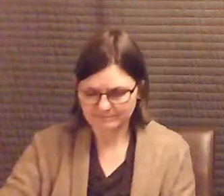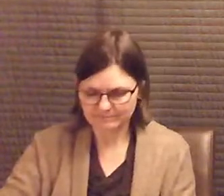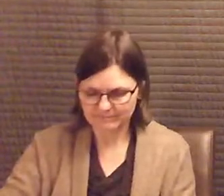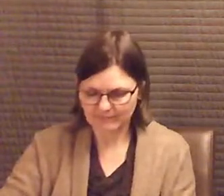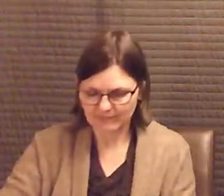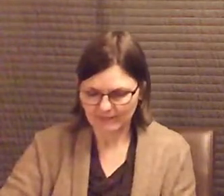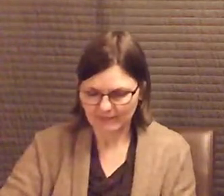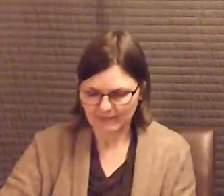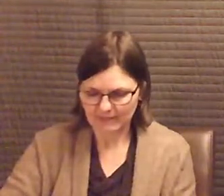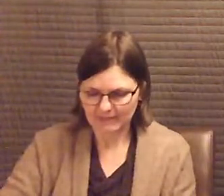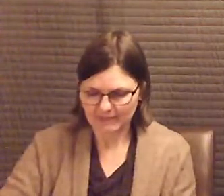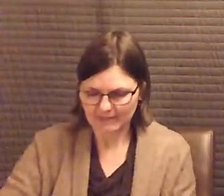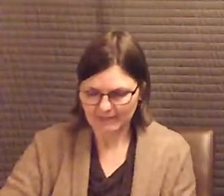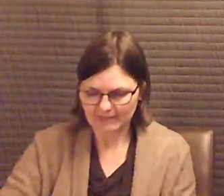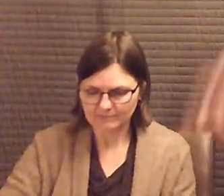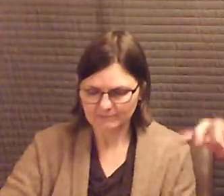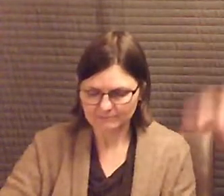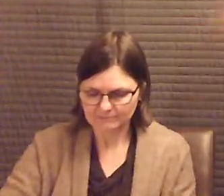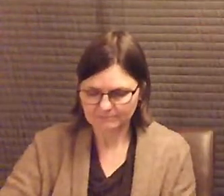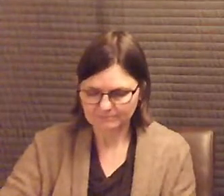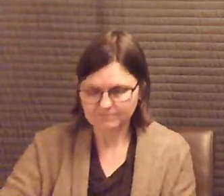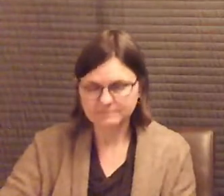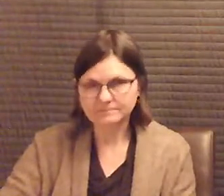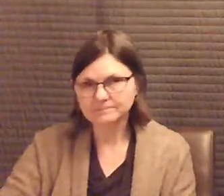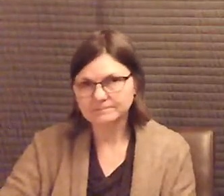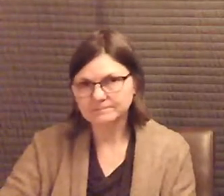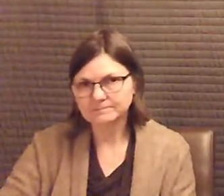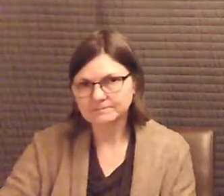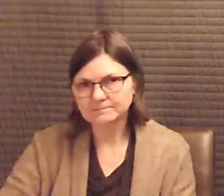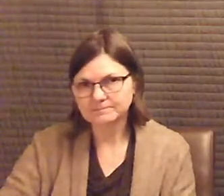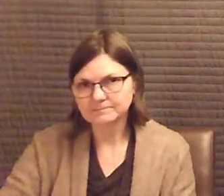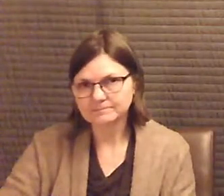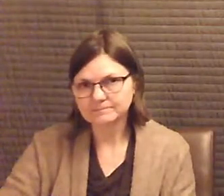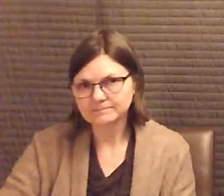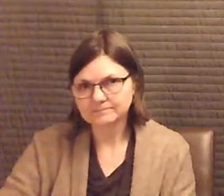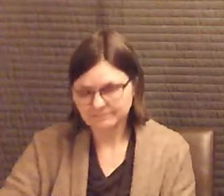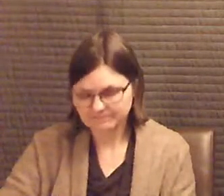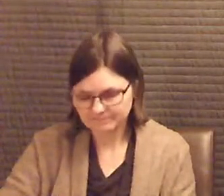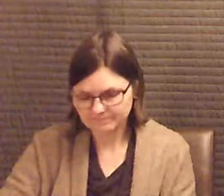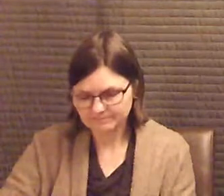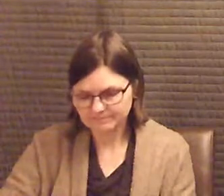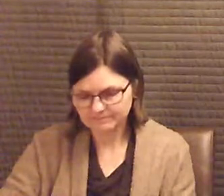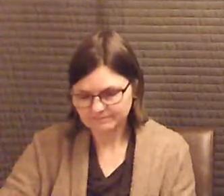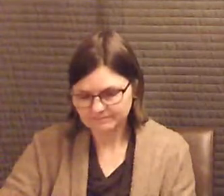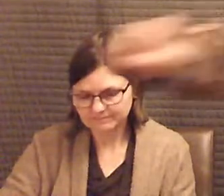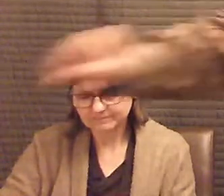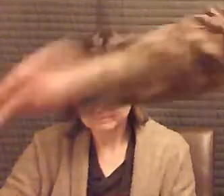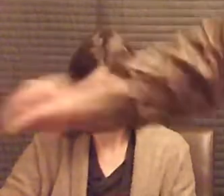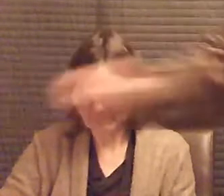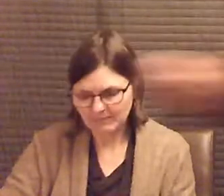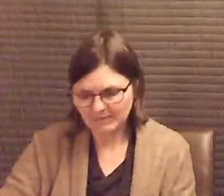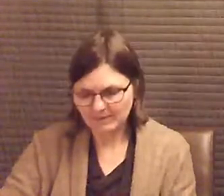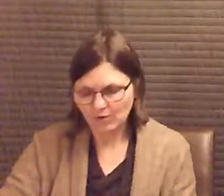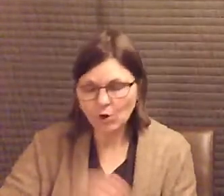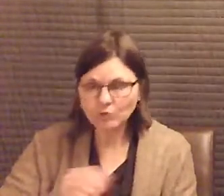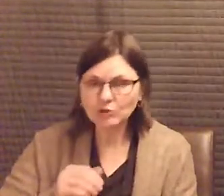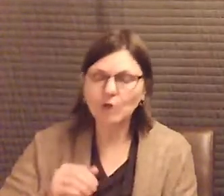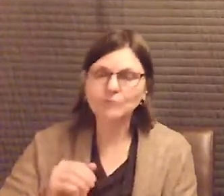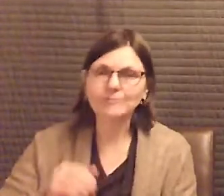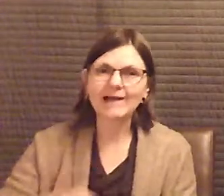billy kies men from binnenstad plus in de ow ja dat